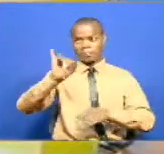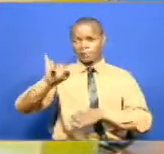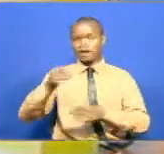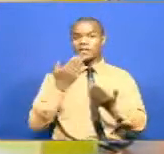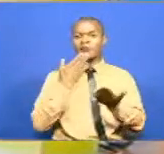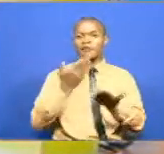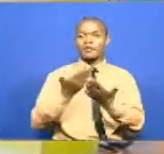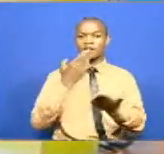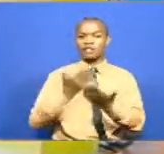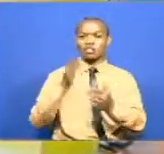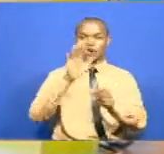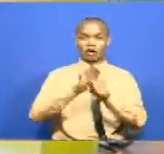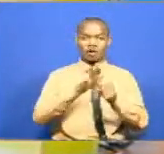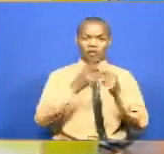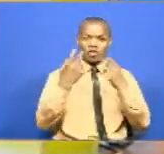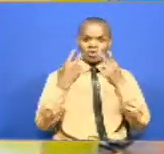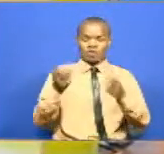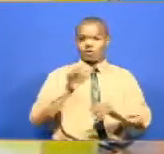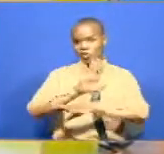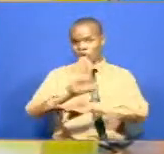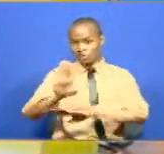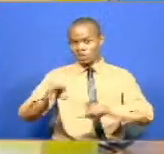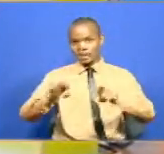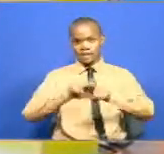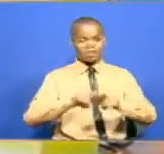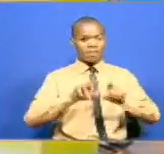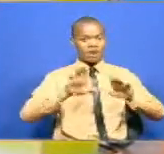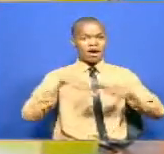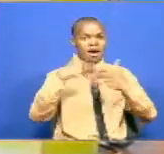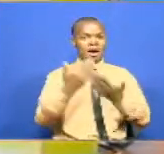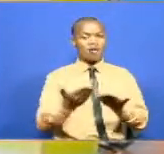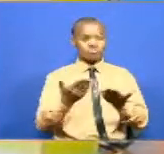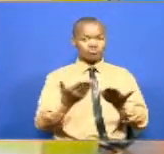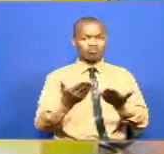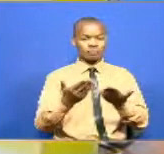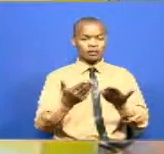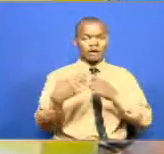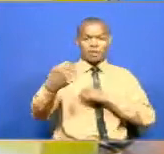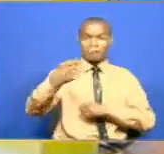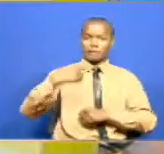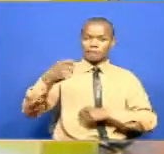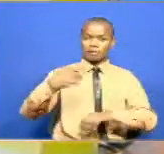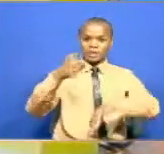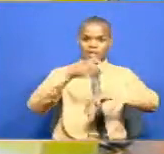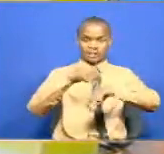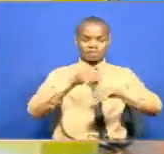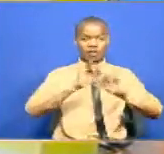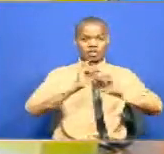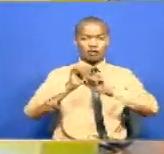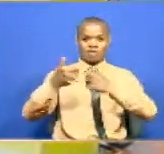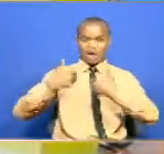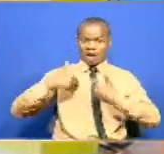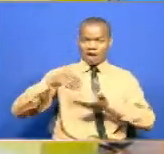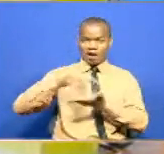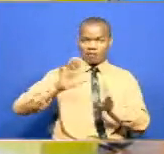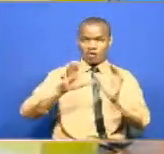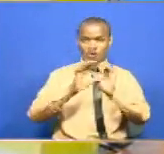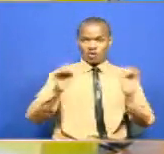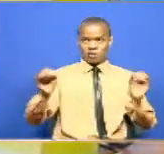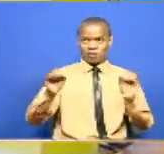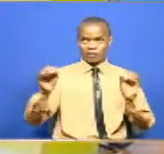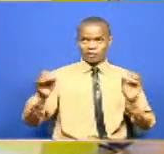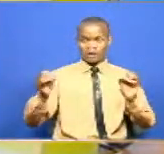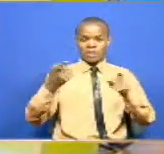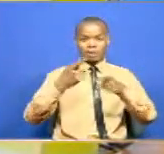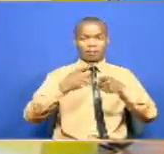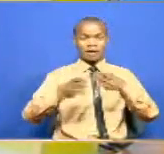kwa utazamaji wako na kuhusiana na kauli ambazo umetupa kuhusiana na taarifa hizo. Sina budi mtazamaji ila kuondoka,